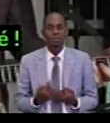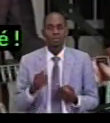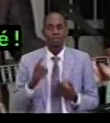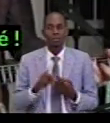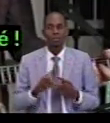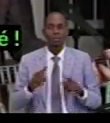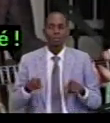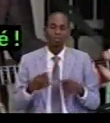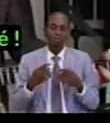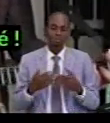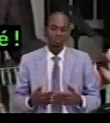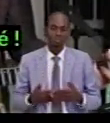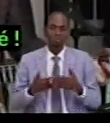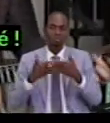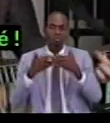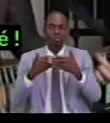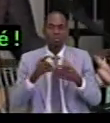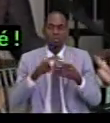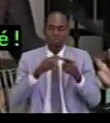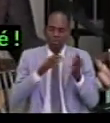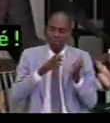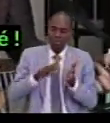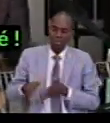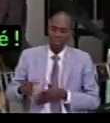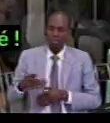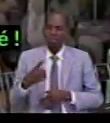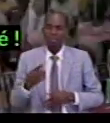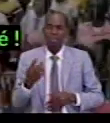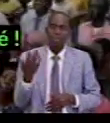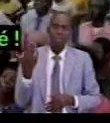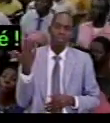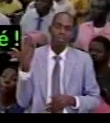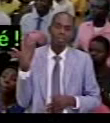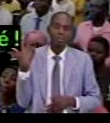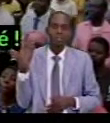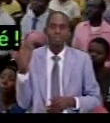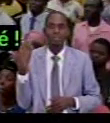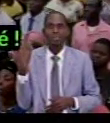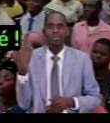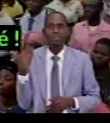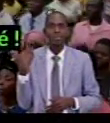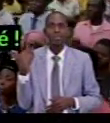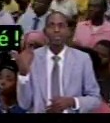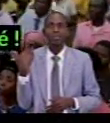d'aller de l'avant, de quitter le passé.